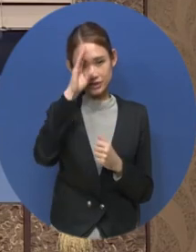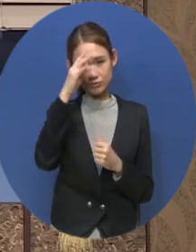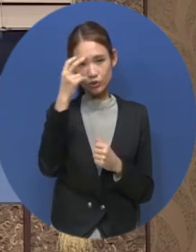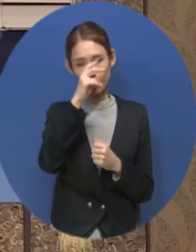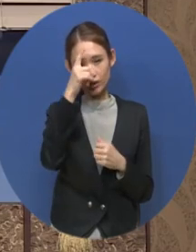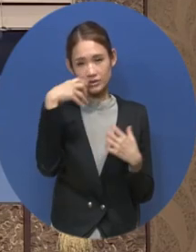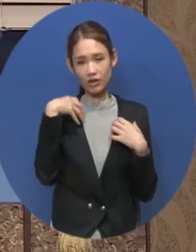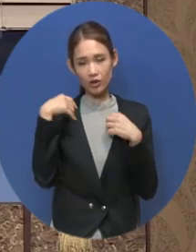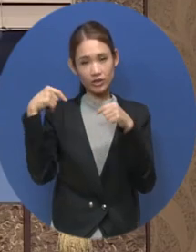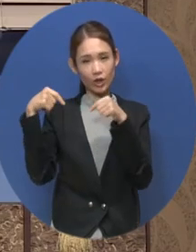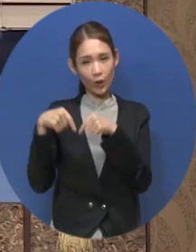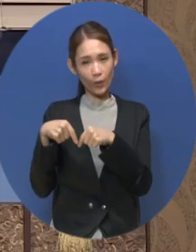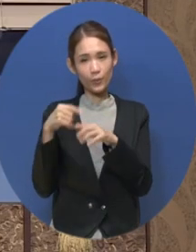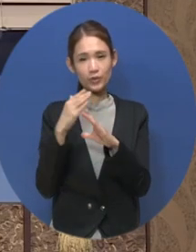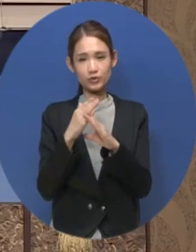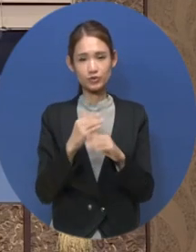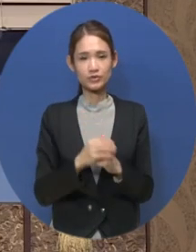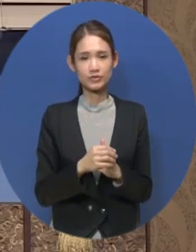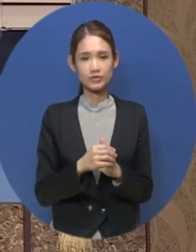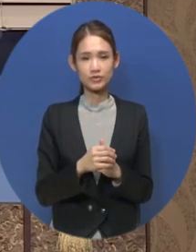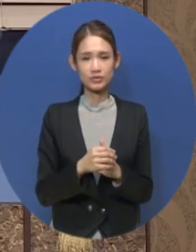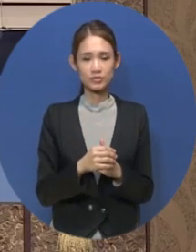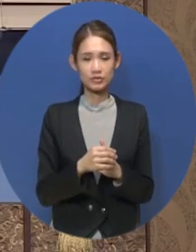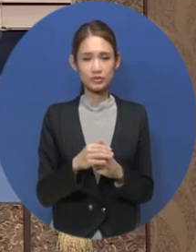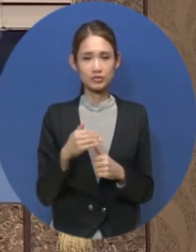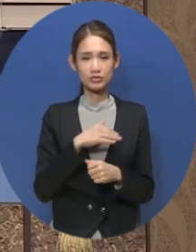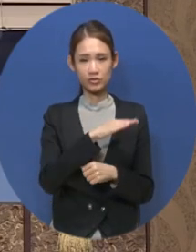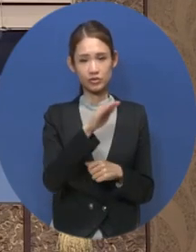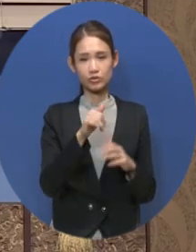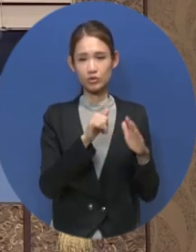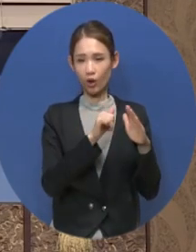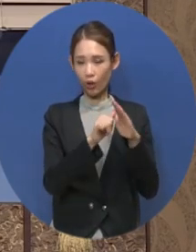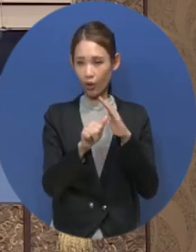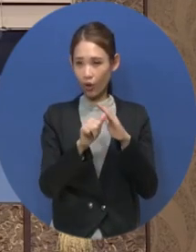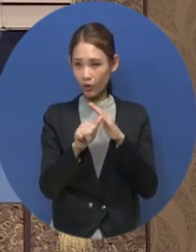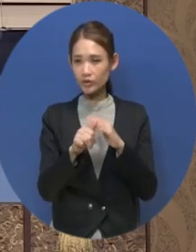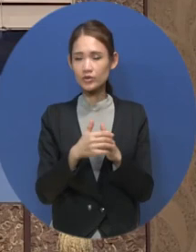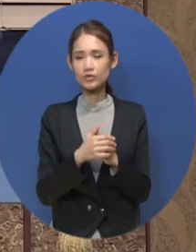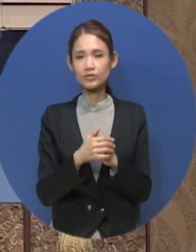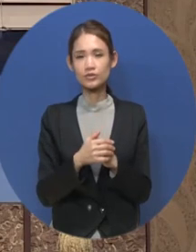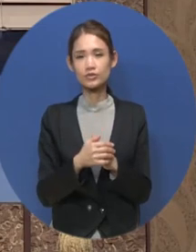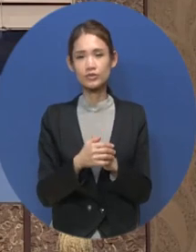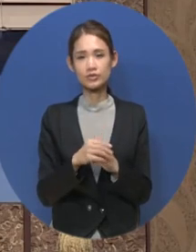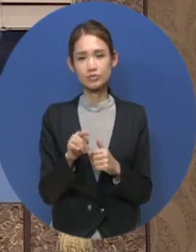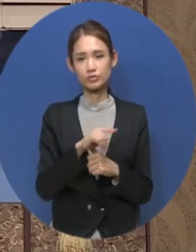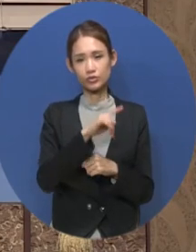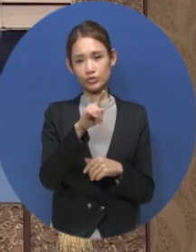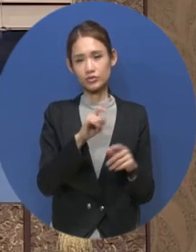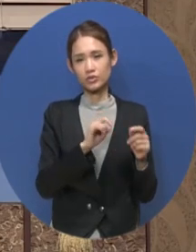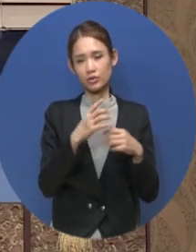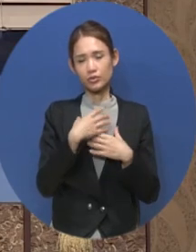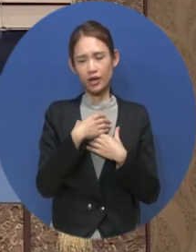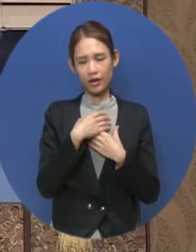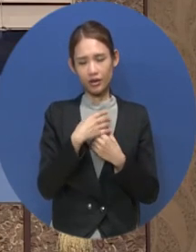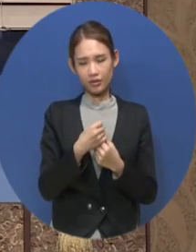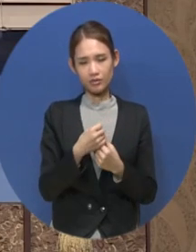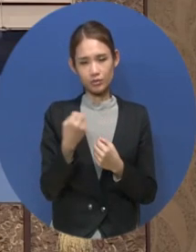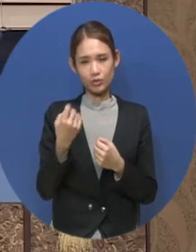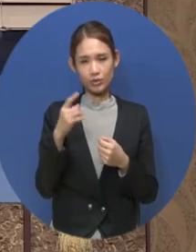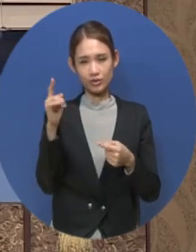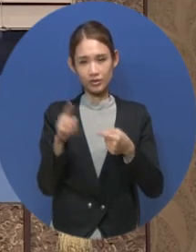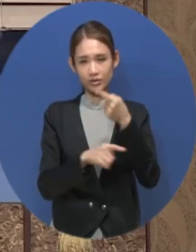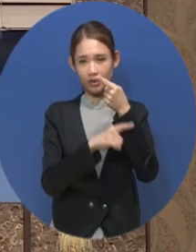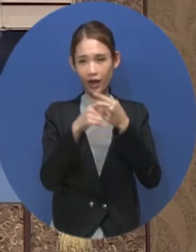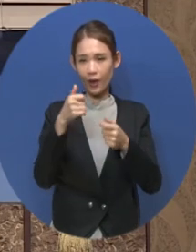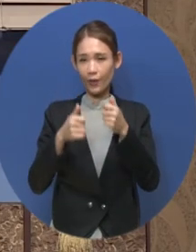질병관리청하고 지금 협의를 하고 있습니다. 그리고 예. 저희는 이제 뭐 우리 선수들이 안전하게 또